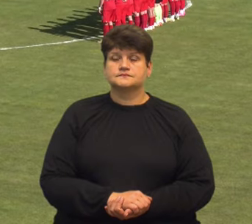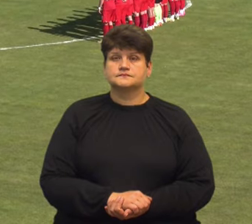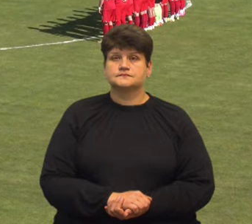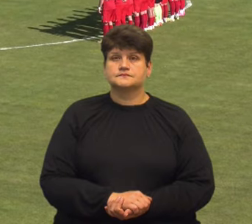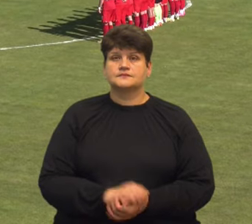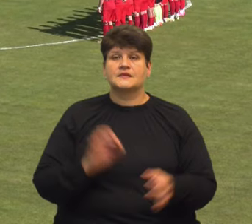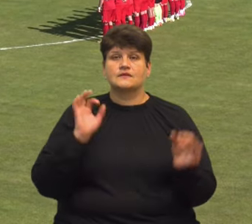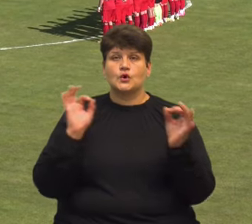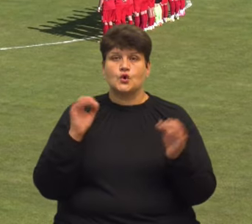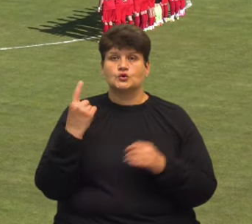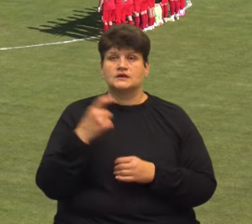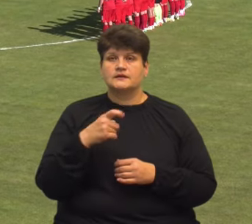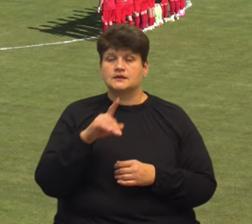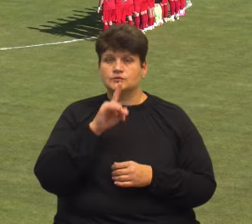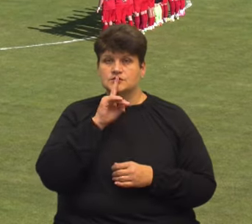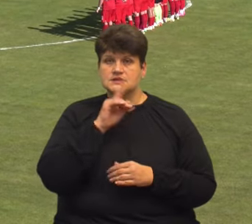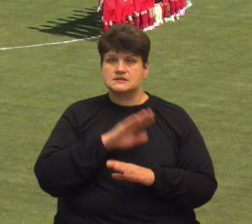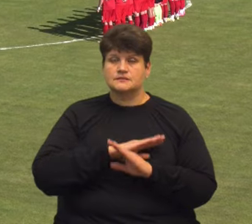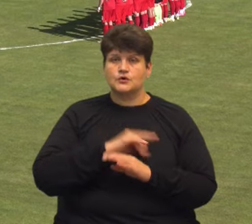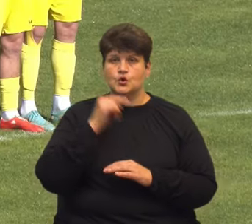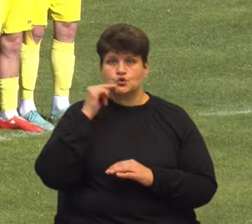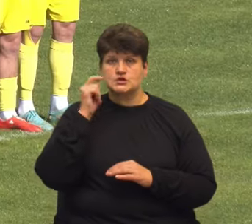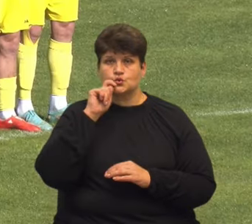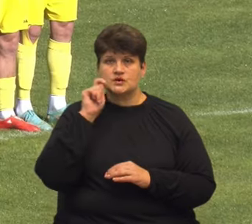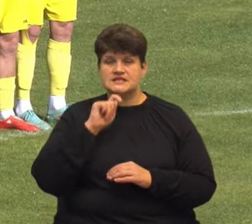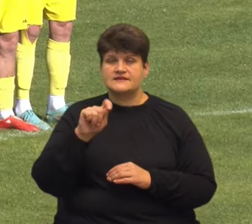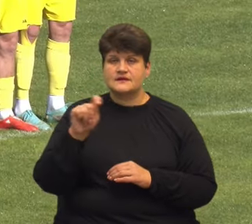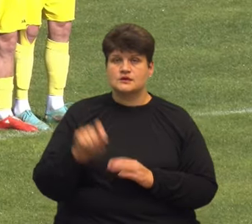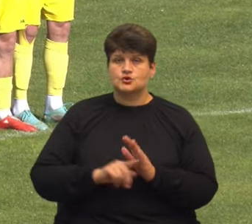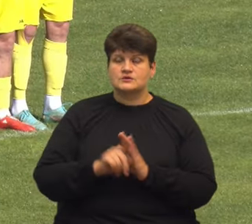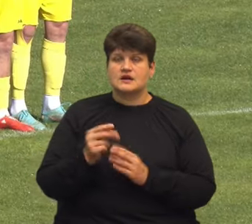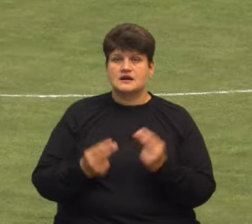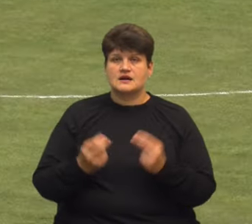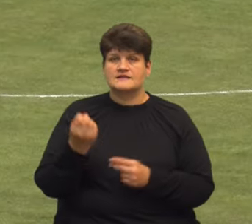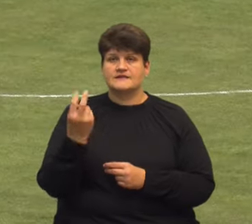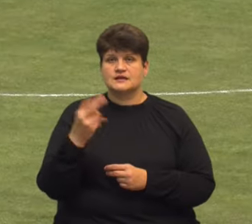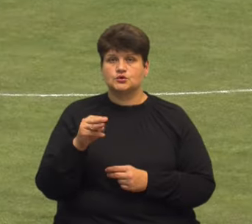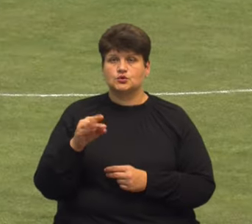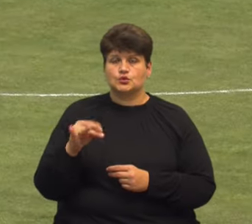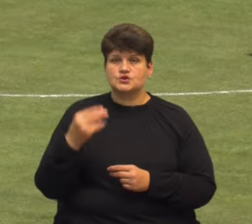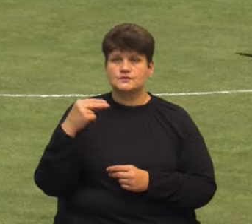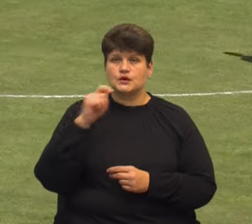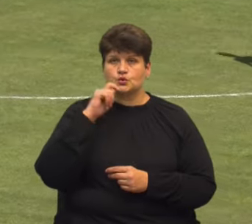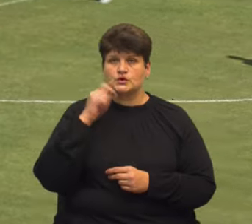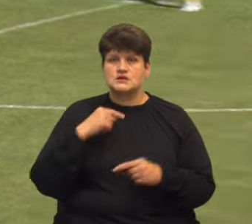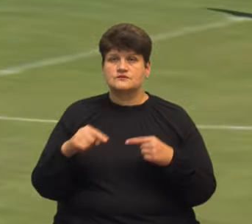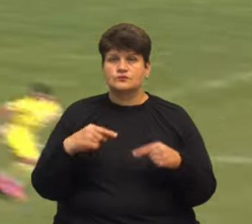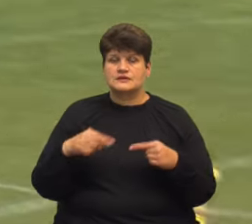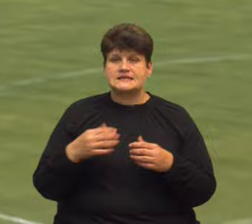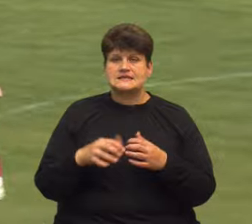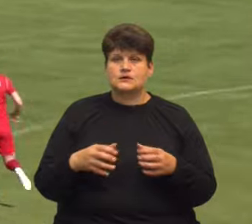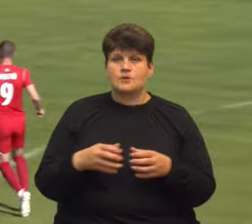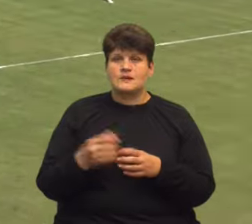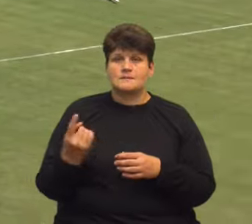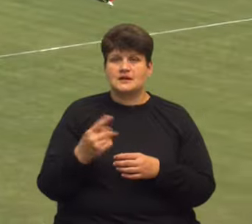Із хвилини мовчання за загиблими в російсько-українській війні розпочалася гра 12-го туру чемпіонату України з футболу серед команд першої